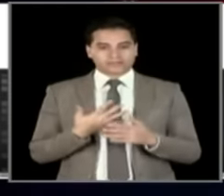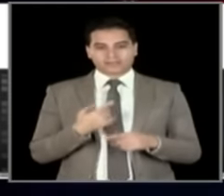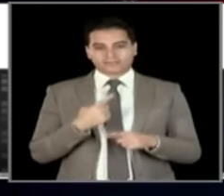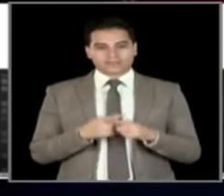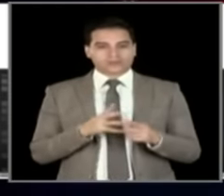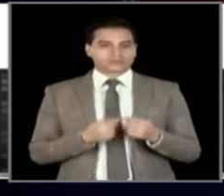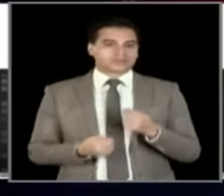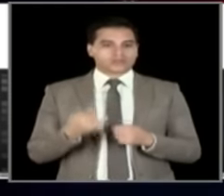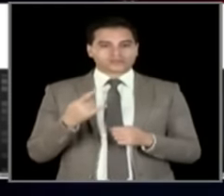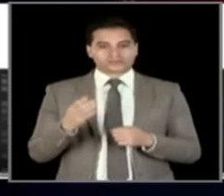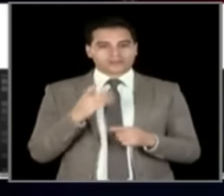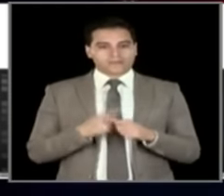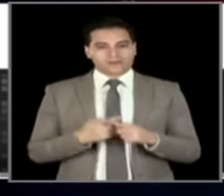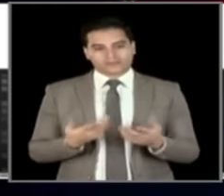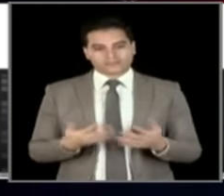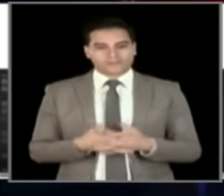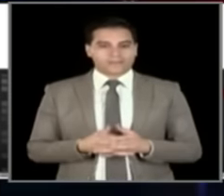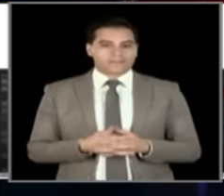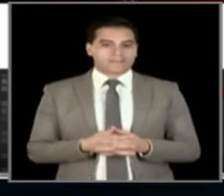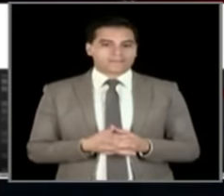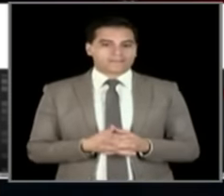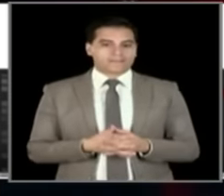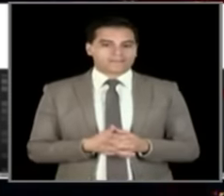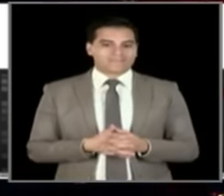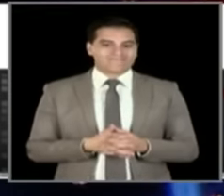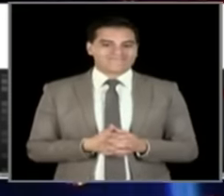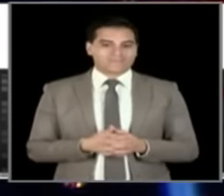أو زائد 10 نقط. إجابة خاطئة.